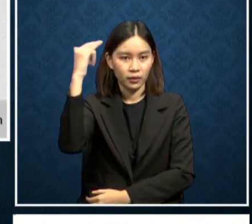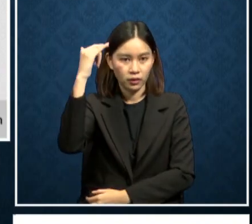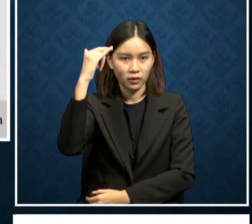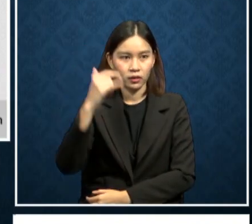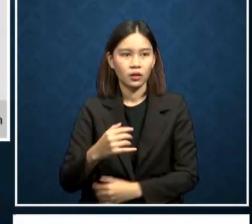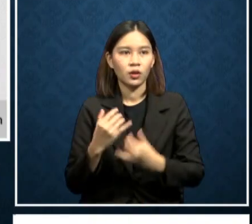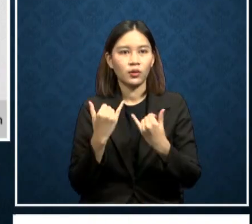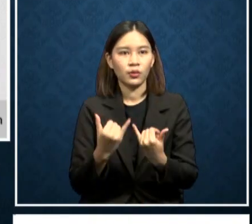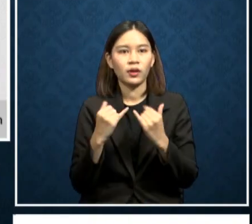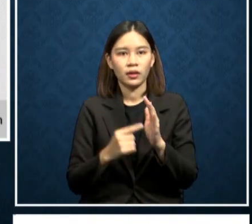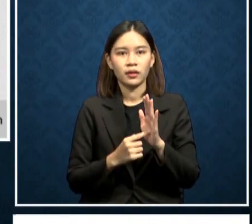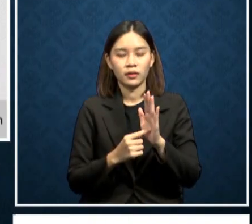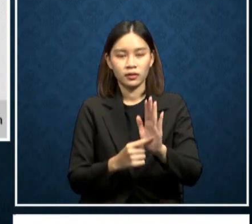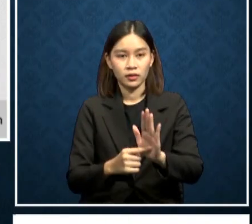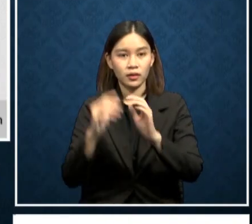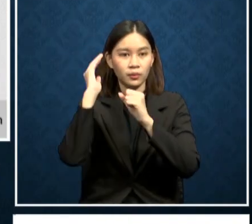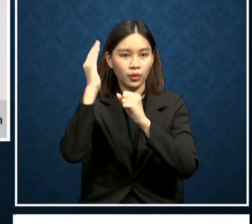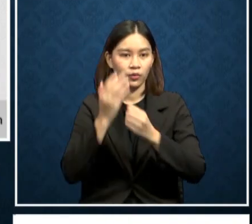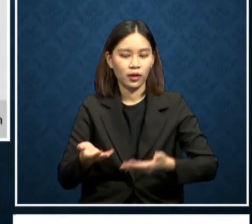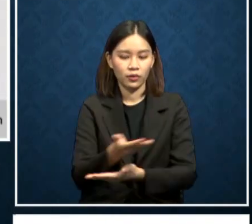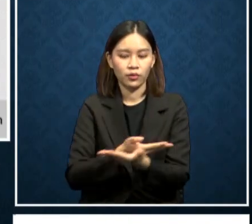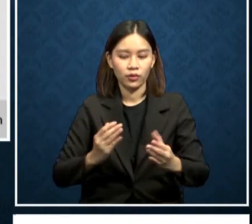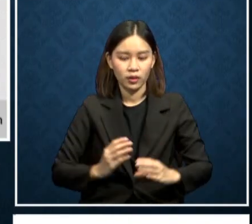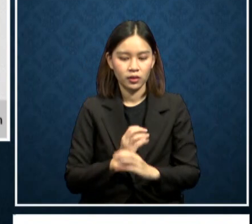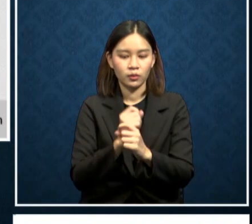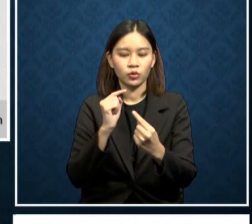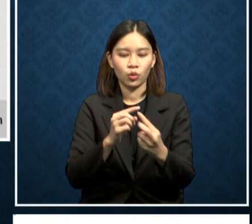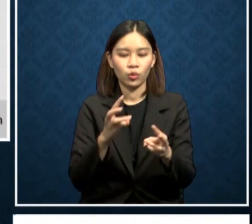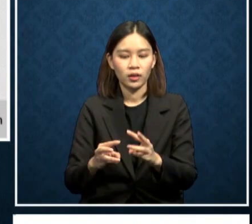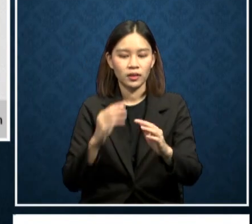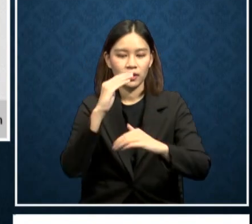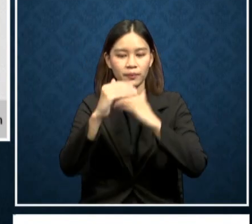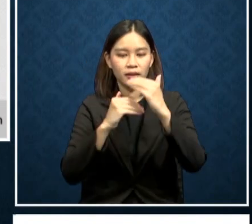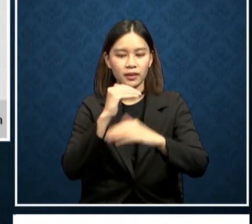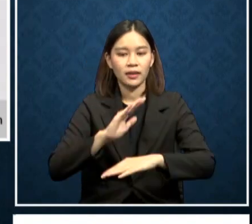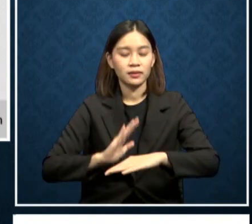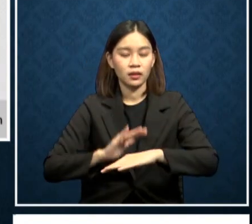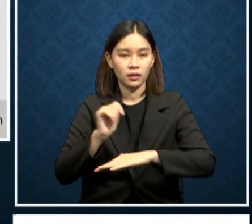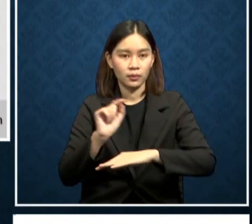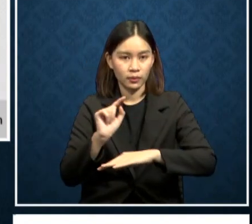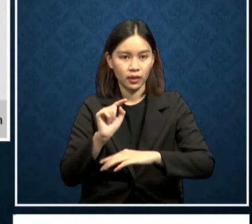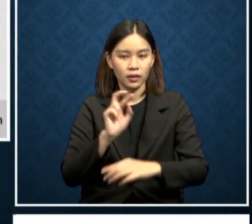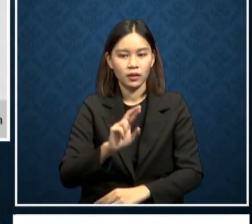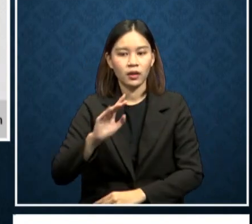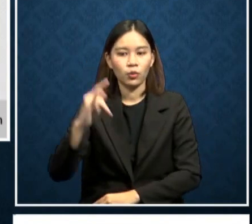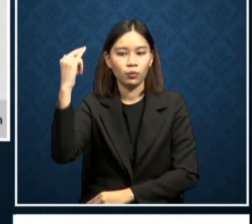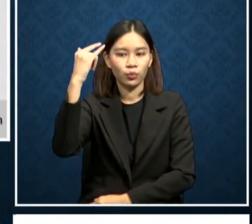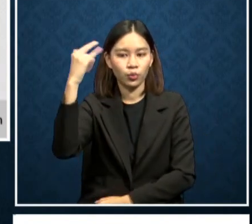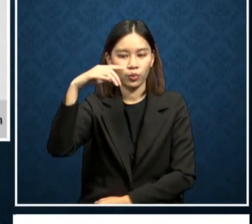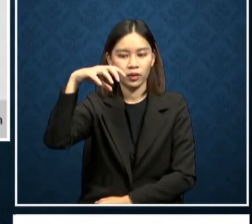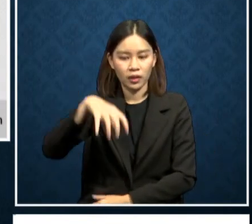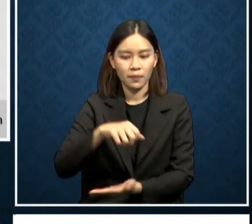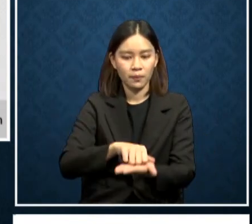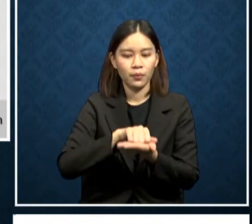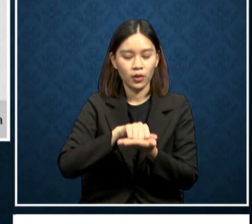ขอนำเสนอผลการพิจารณาศึกษาแนวทางพัฒนาศักยภาพระบบท่ากาสญาณและ